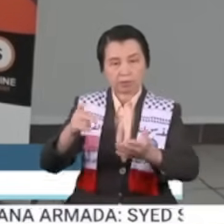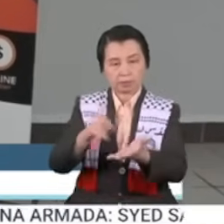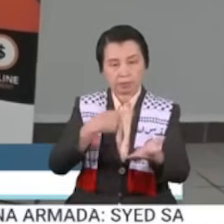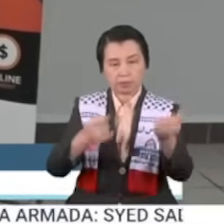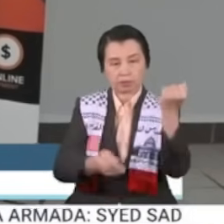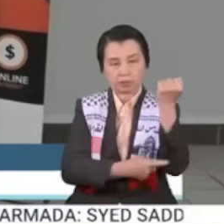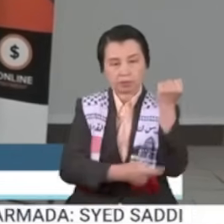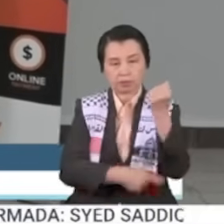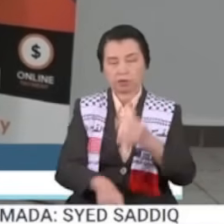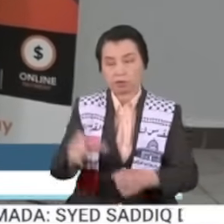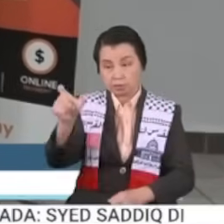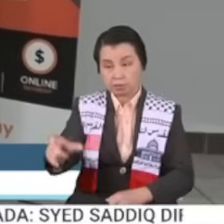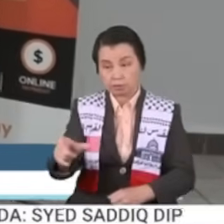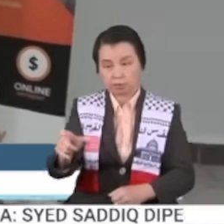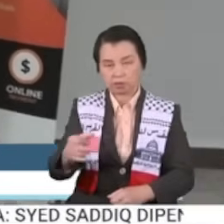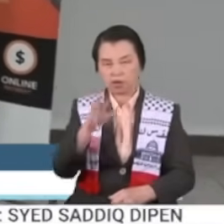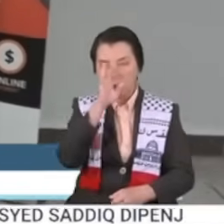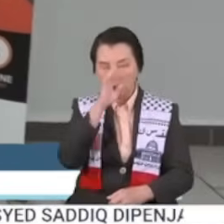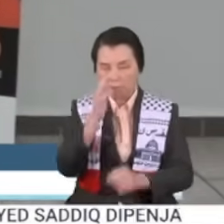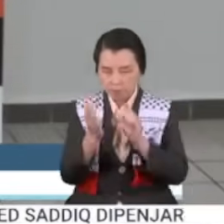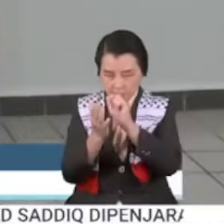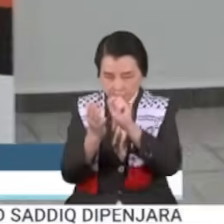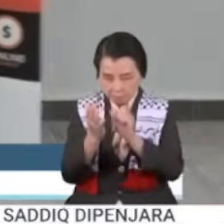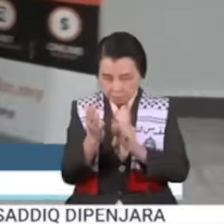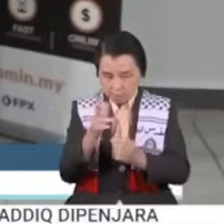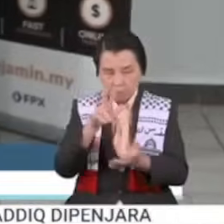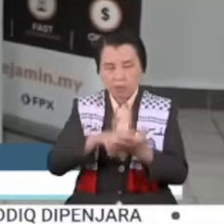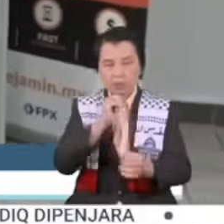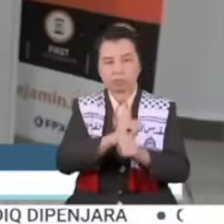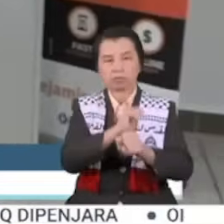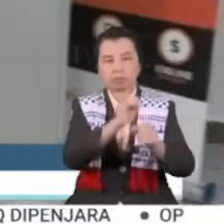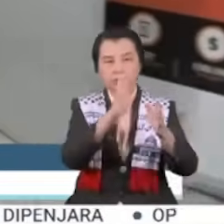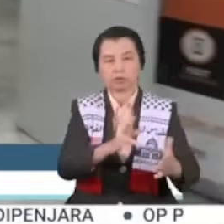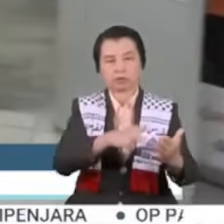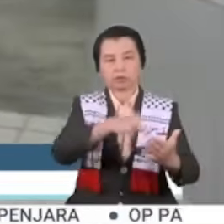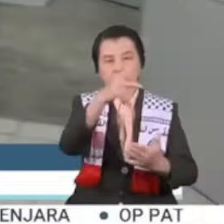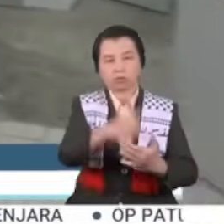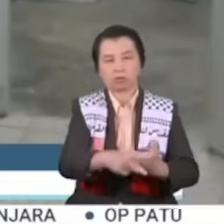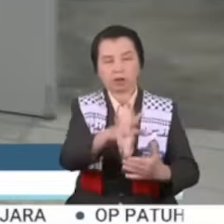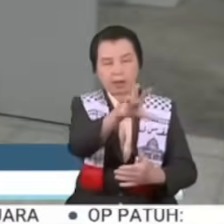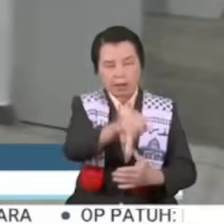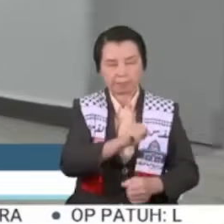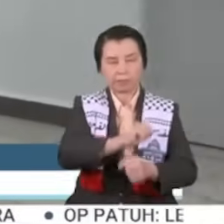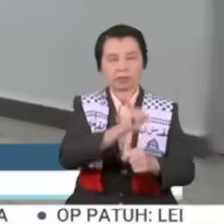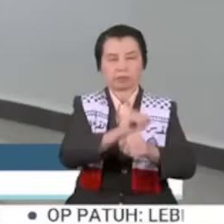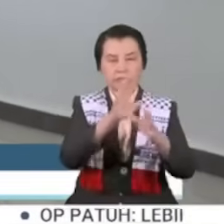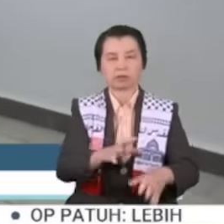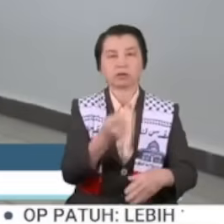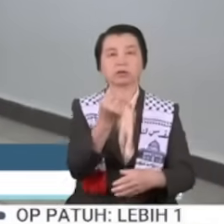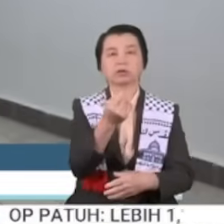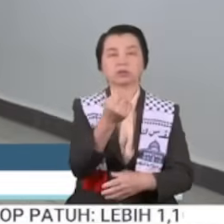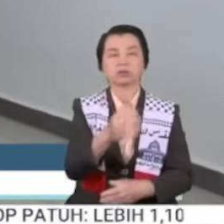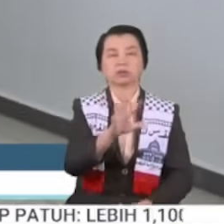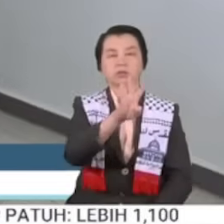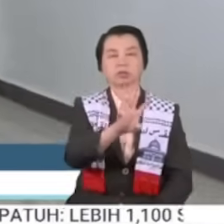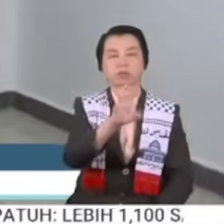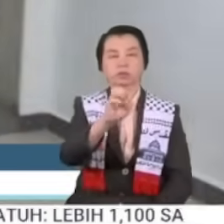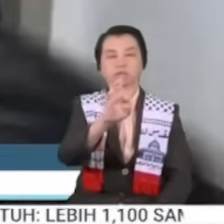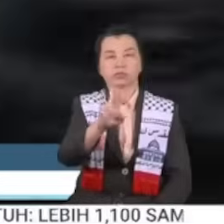terbabit tertuduh didakwa memasukan Borang pengesahan pekerja program pengambilan pekerja berjumlah